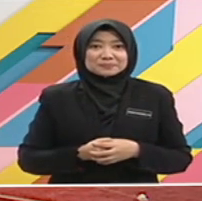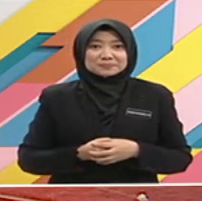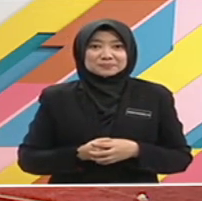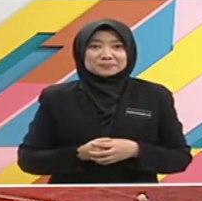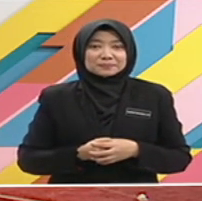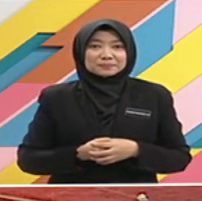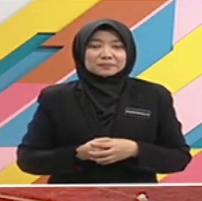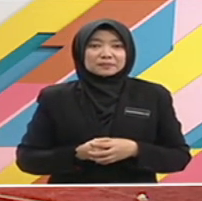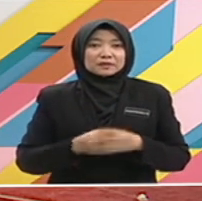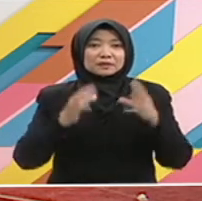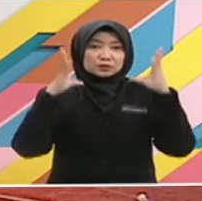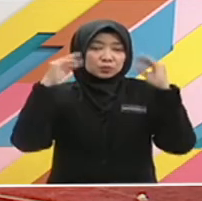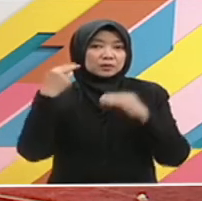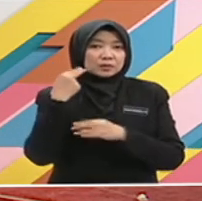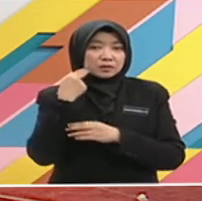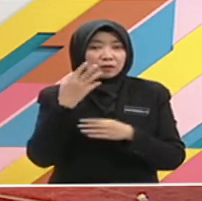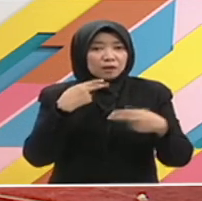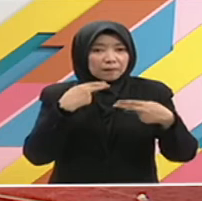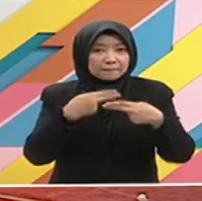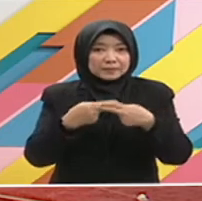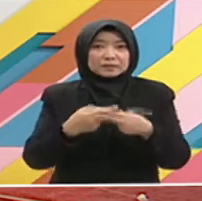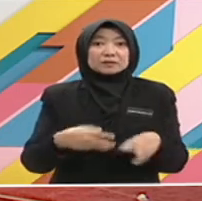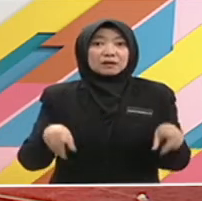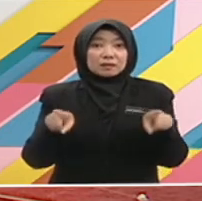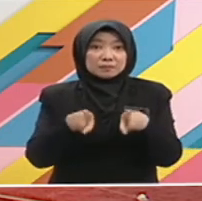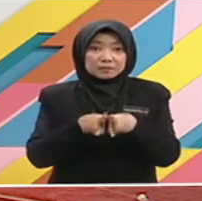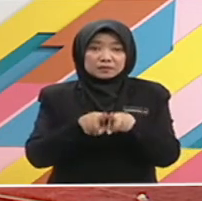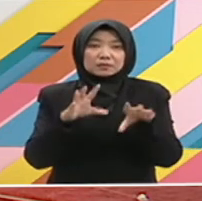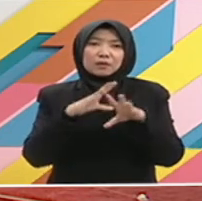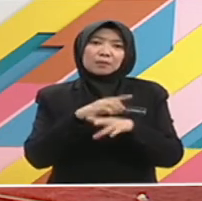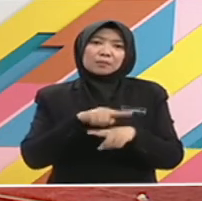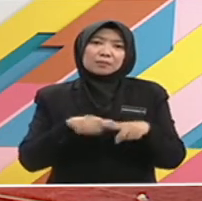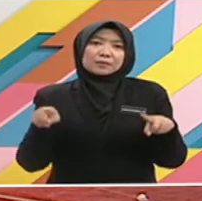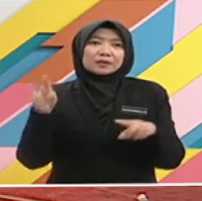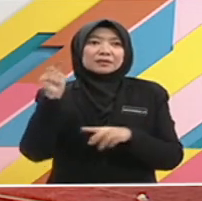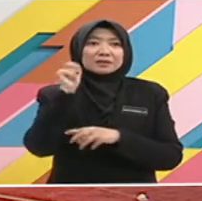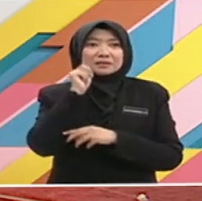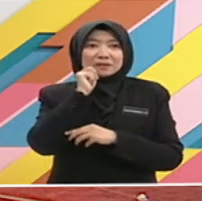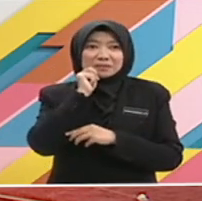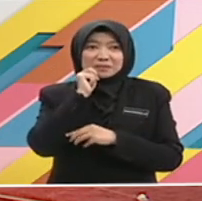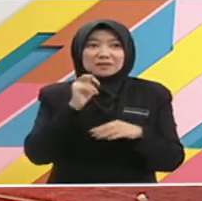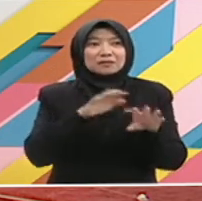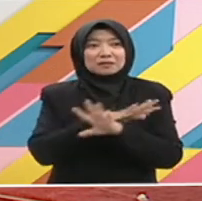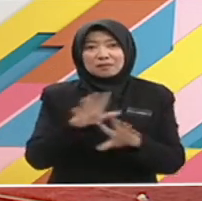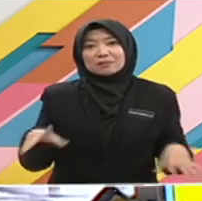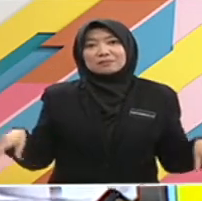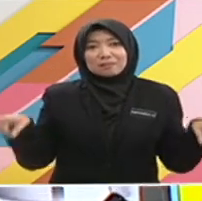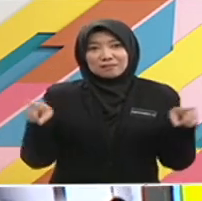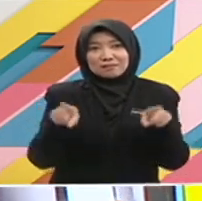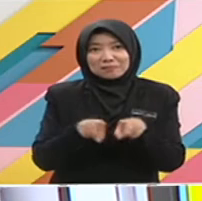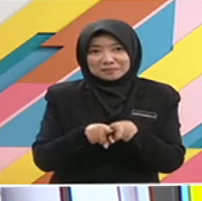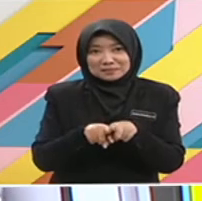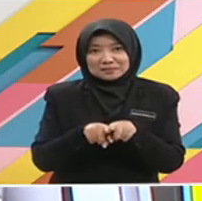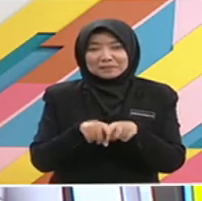Okay. Saya punya hampir-hampir sama. Tapi Mira punya sama tak? Ya, kalau saya rama-rama punya... tak samalah. Tak sama. Tak